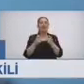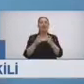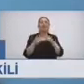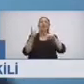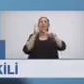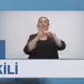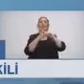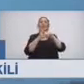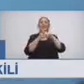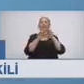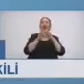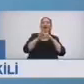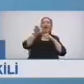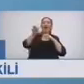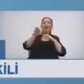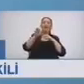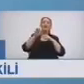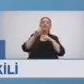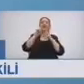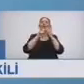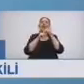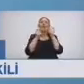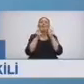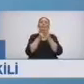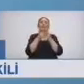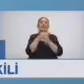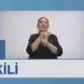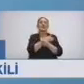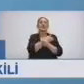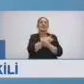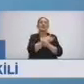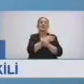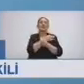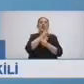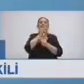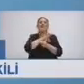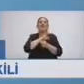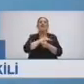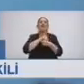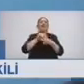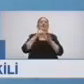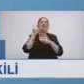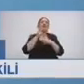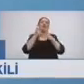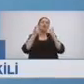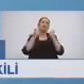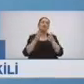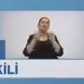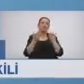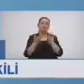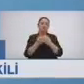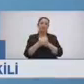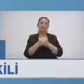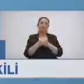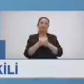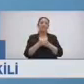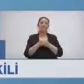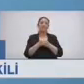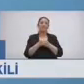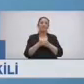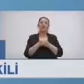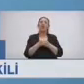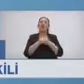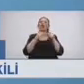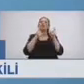pozitif ayrımcılık noktasında İBB'nin de hizmetlerinden faydalanamayan bir ilçe. Bakın, katı atık bertaraf merkezinde